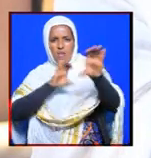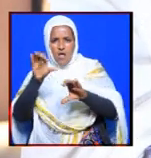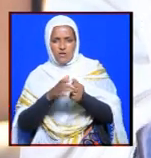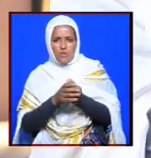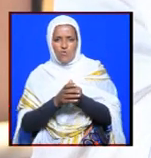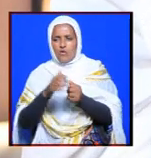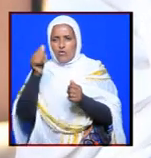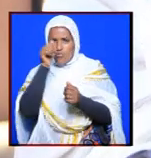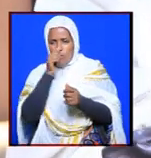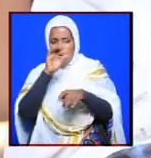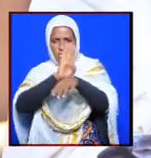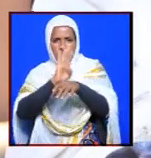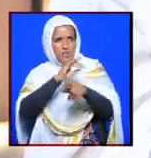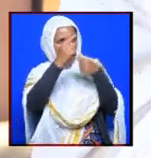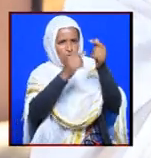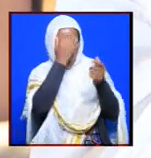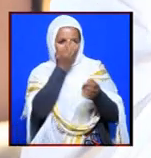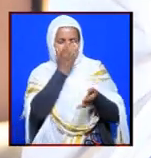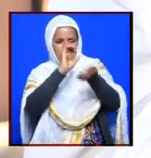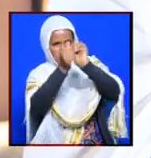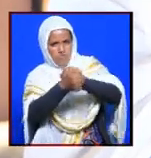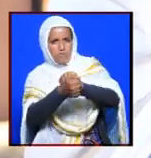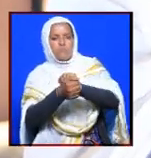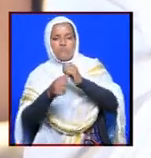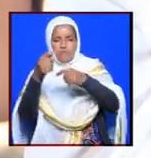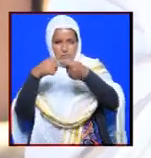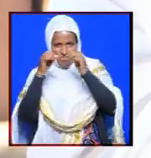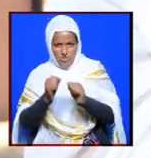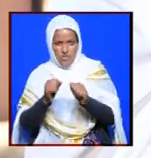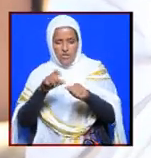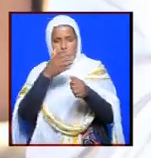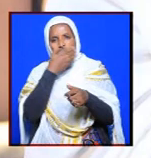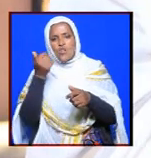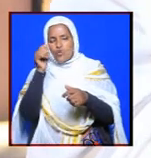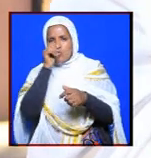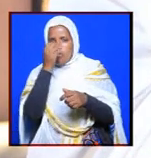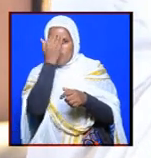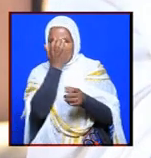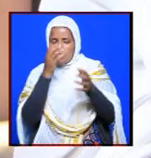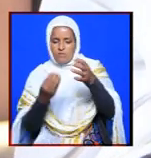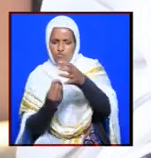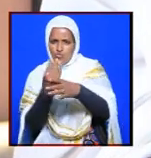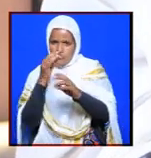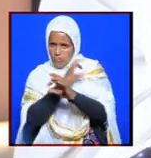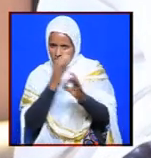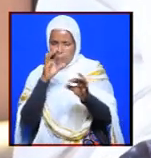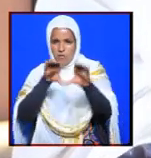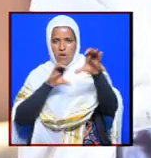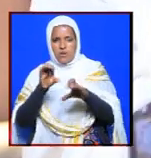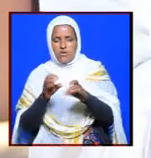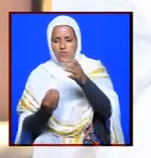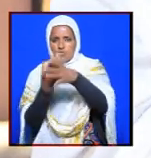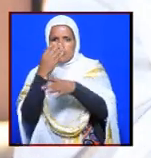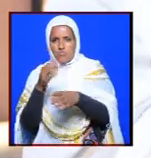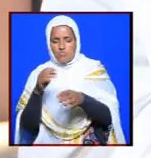አድርገው ባህል አልባ አድርገው ምን አድርገው ኢትዮጵያ ቤተክርስቲያን ከሄደች ግን ኦርቶዶክሳውያን ሊሆኑ። ስለዚህ የሚሻለው የኢትዮጵያ ቤተክርስቲያን ከምንጩ ማድረቅ። የኢትዮጵያ